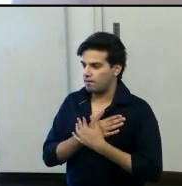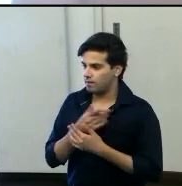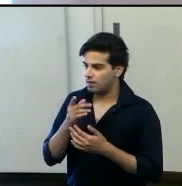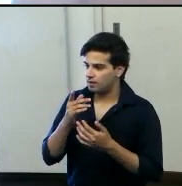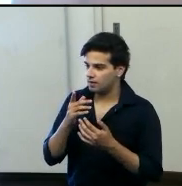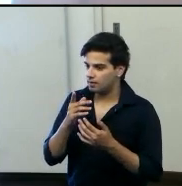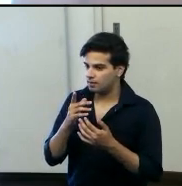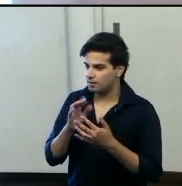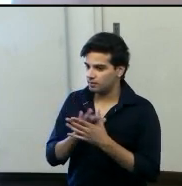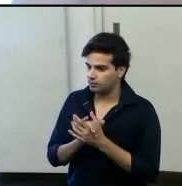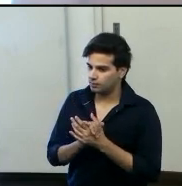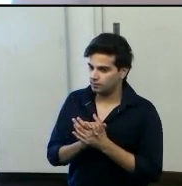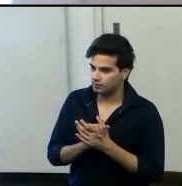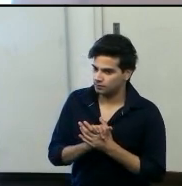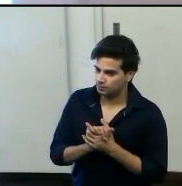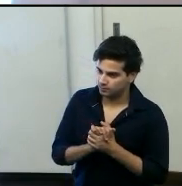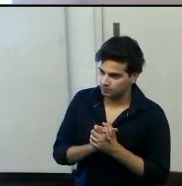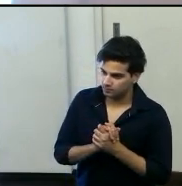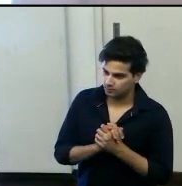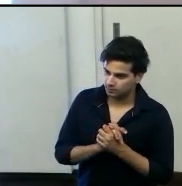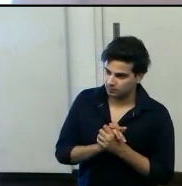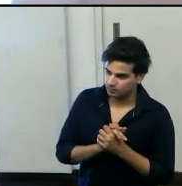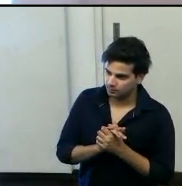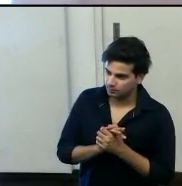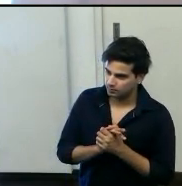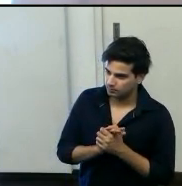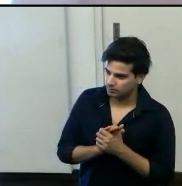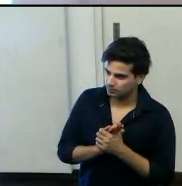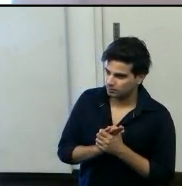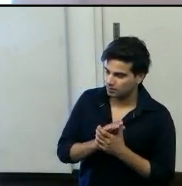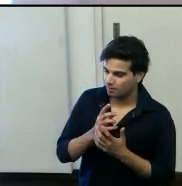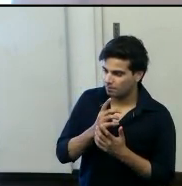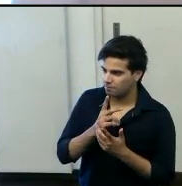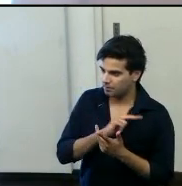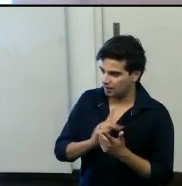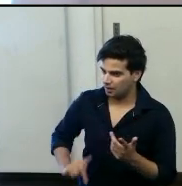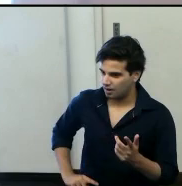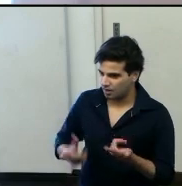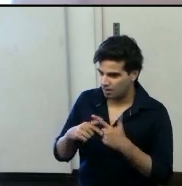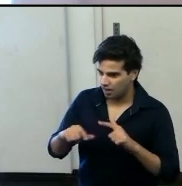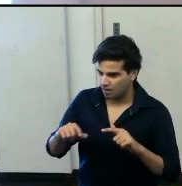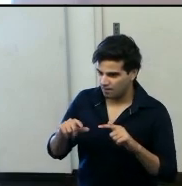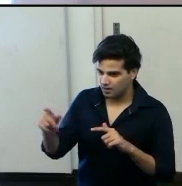ಶಿಶಿರಮನೆ ಪಡೆದು ಪರಕೆಗೆ ವಸಂತನಲಬೋರ್ದ ಮಾವಿನಡಿ